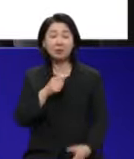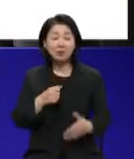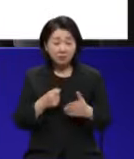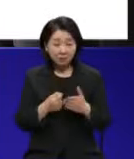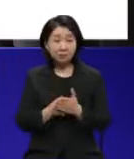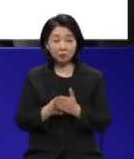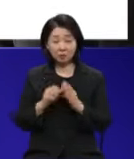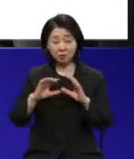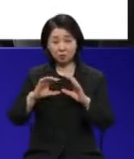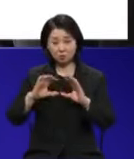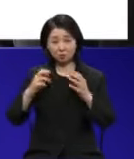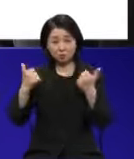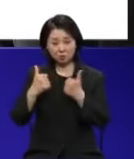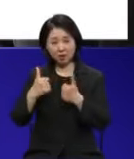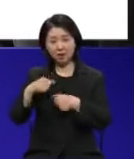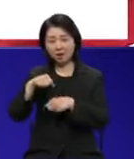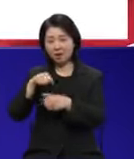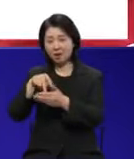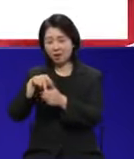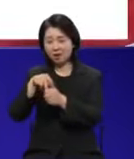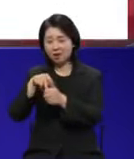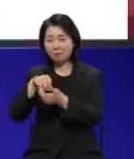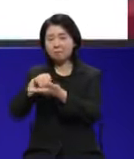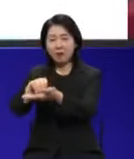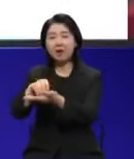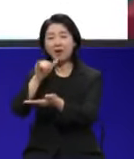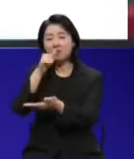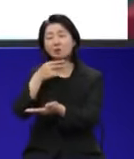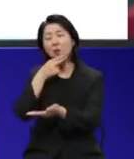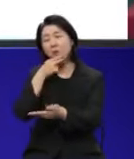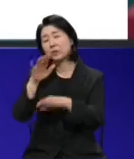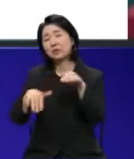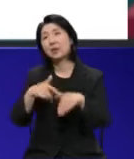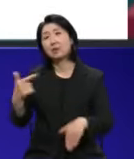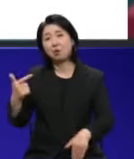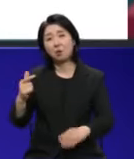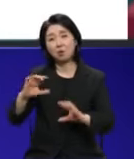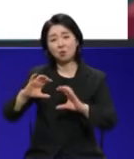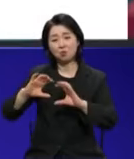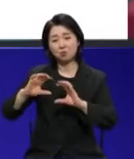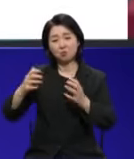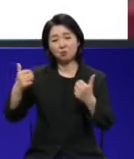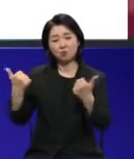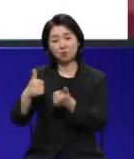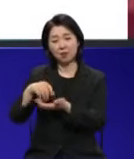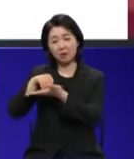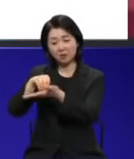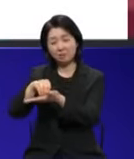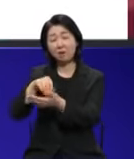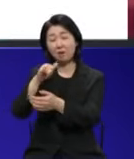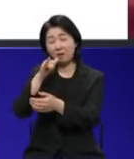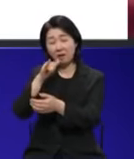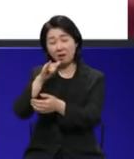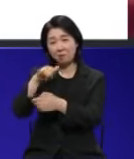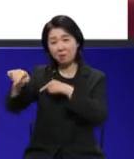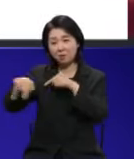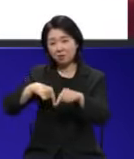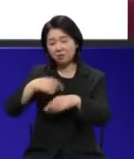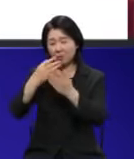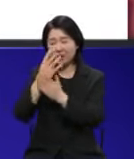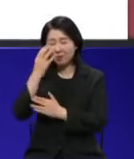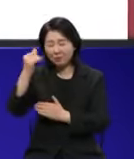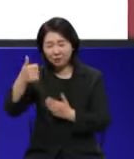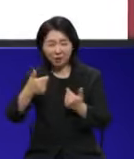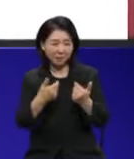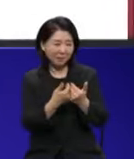국회에 입성하는 것과 입성하지 않는 건 차이가 커요 어 그 입성을 했다고 해서 뭐 정치적 장례가 완전히 탄탄대로 있고 반대의